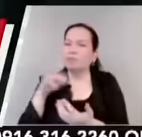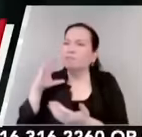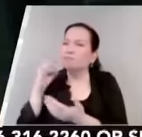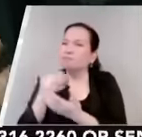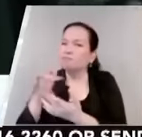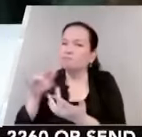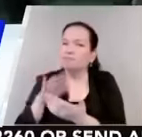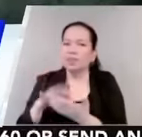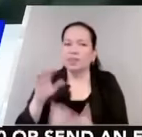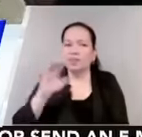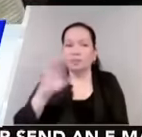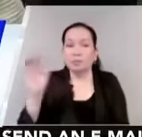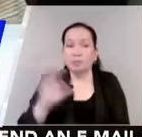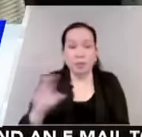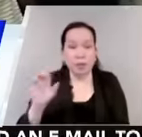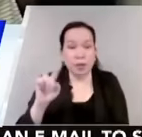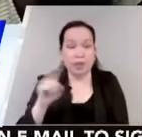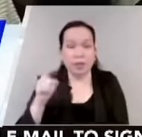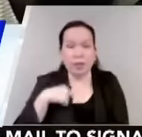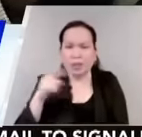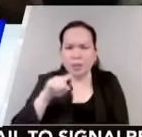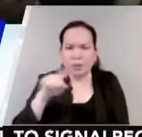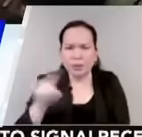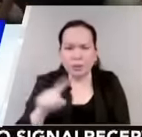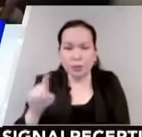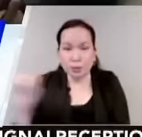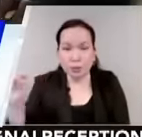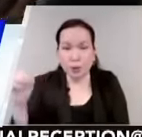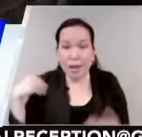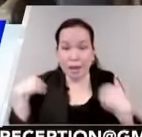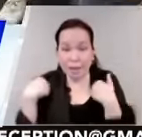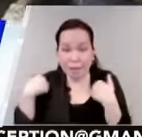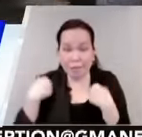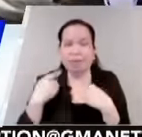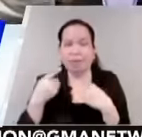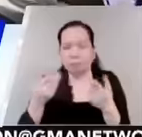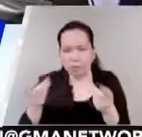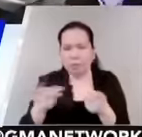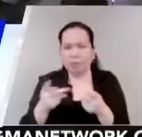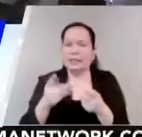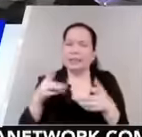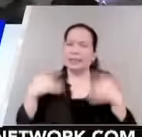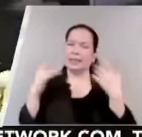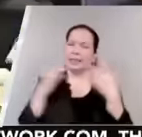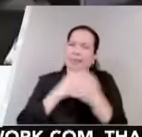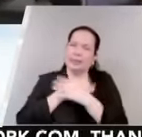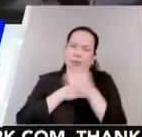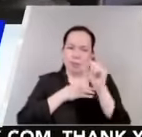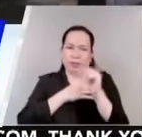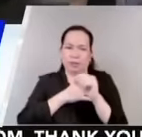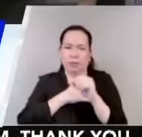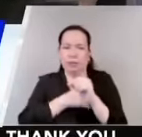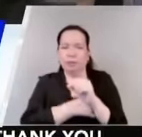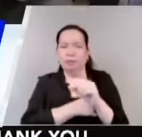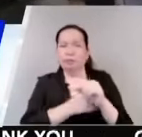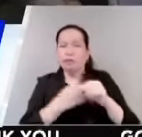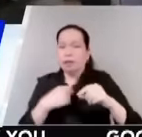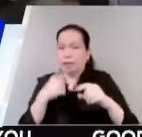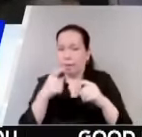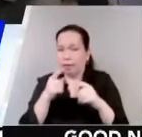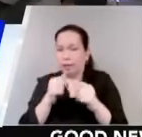yung mga ganun. Kaya excited din kami, at least makapahinga kahit konti. Ang kanyang My Guardian Alien co-star na si Max